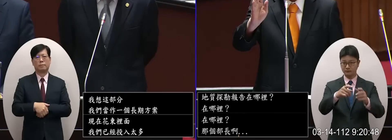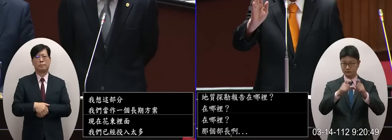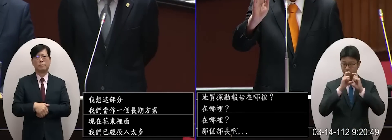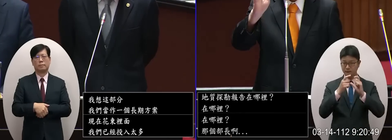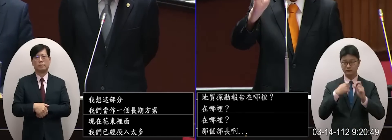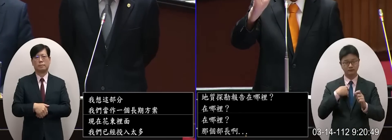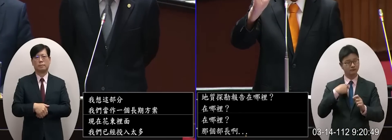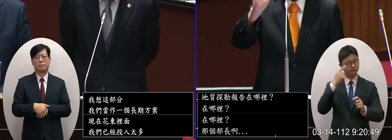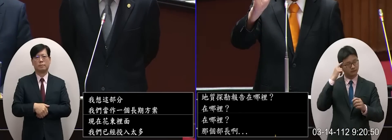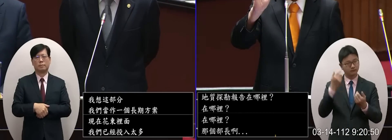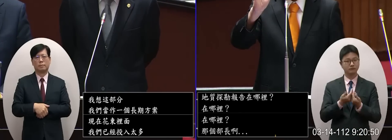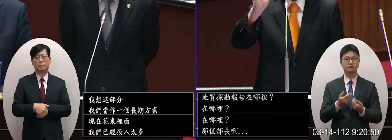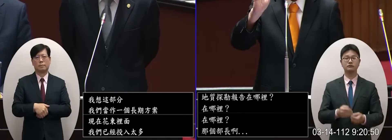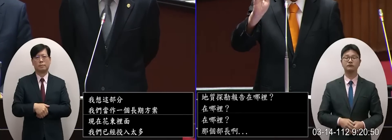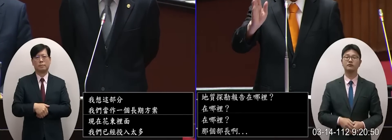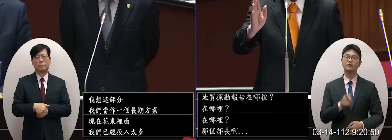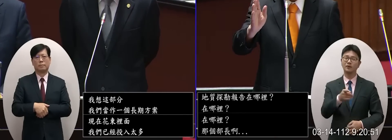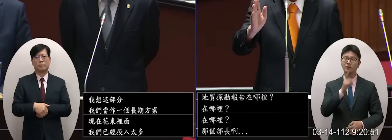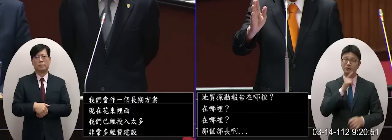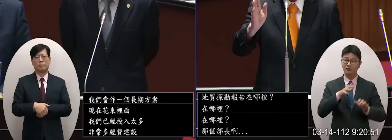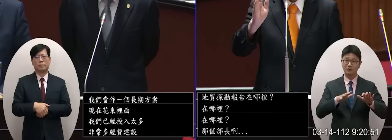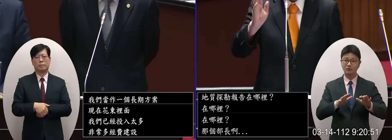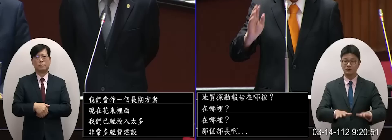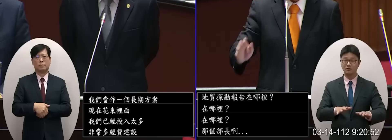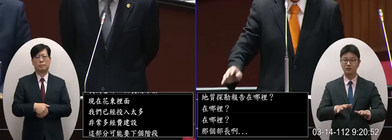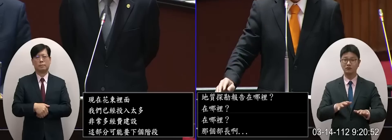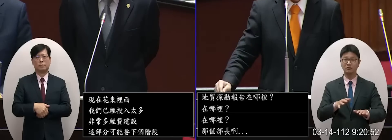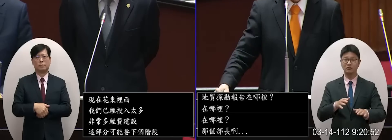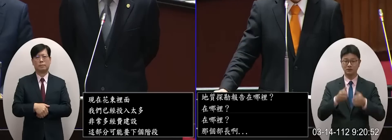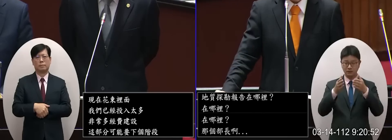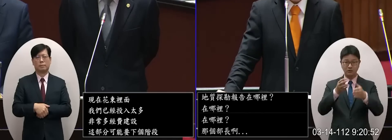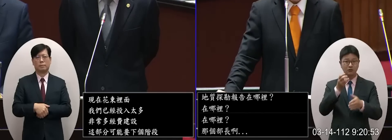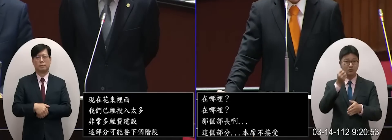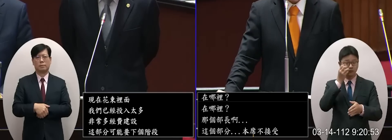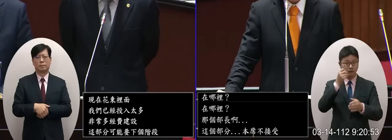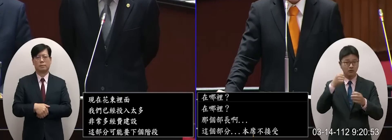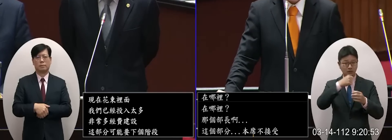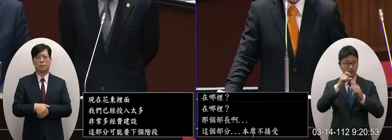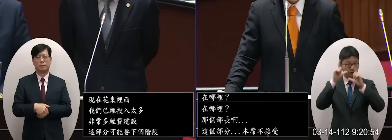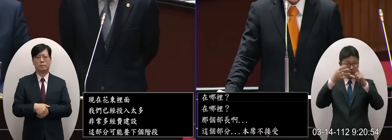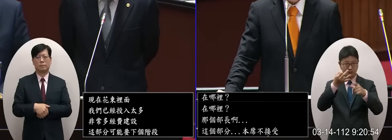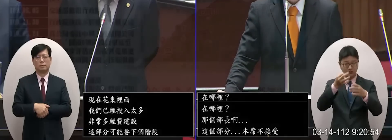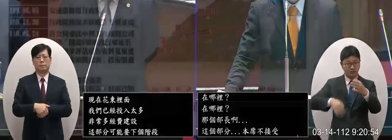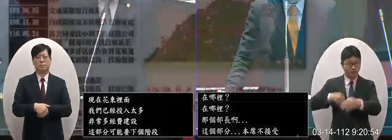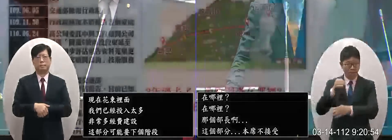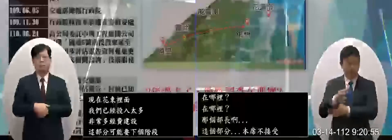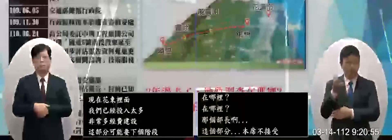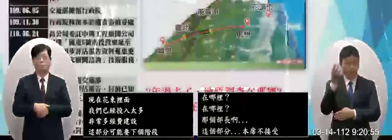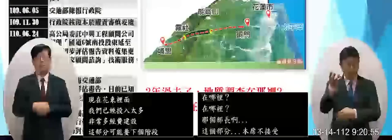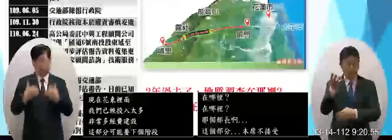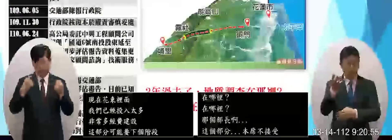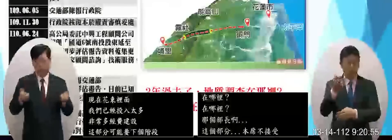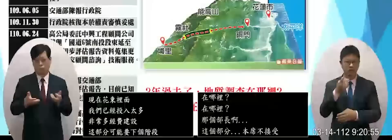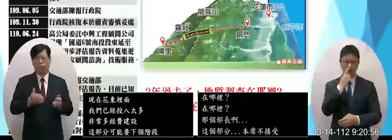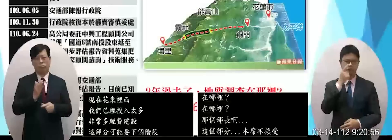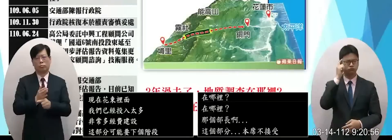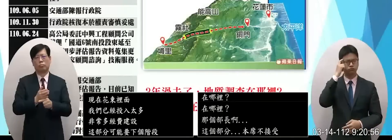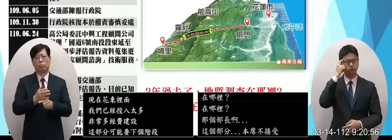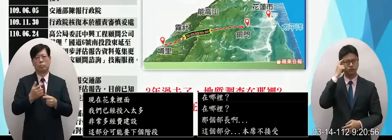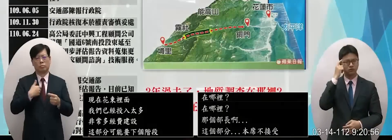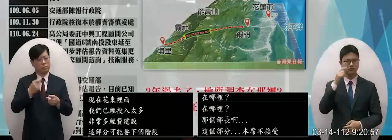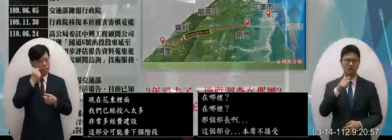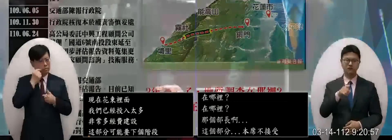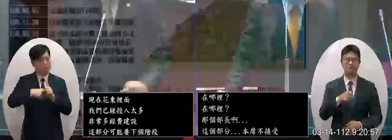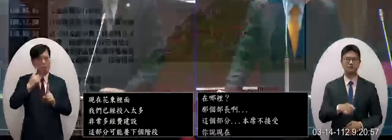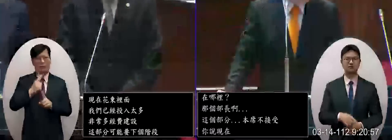嗯，你说现在投入花东的建设经费非常的多， 都在做了。 我觉得啊， 但这个困